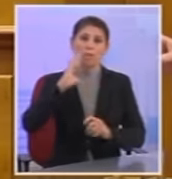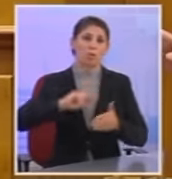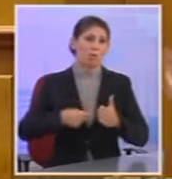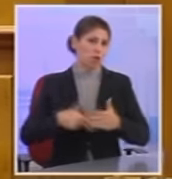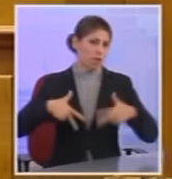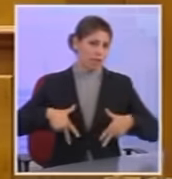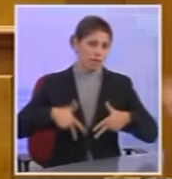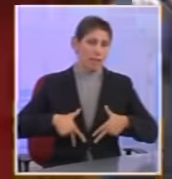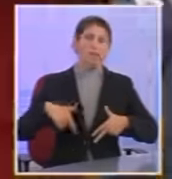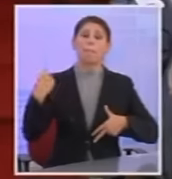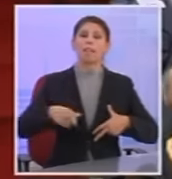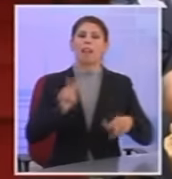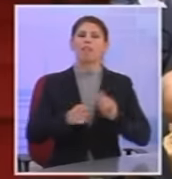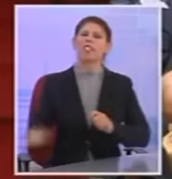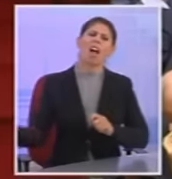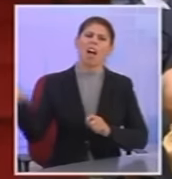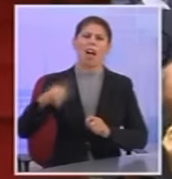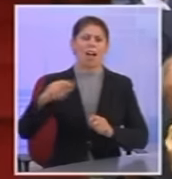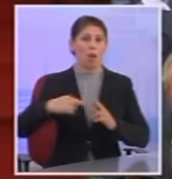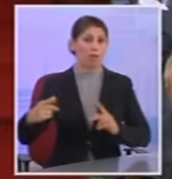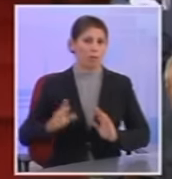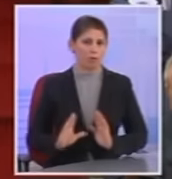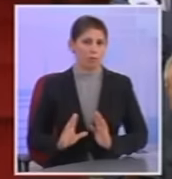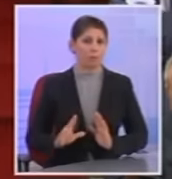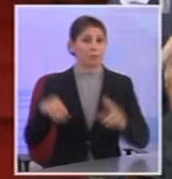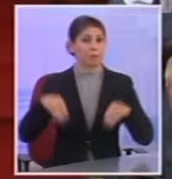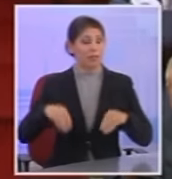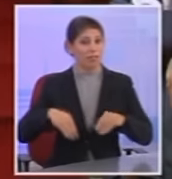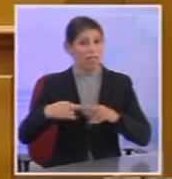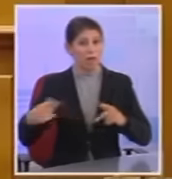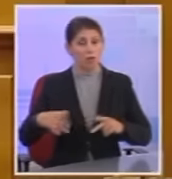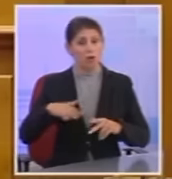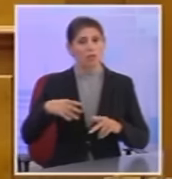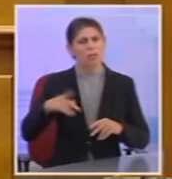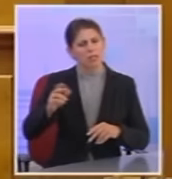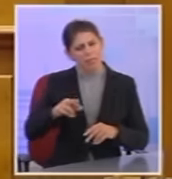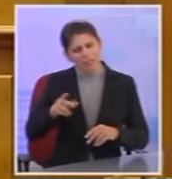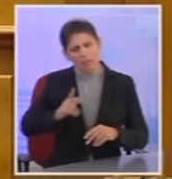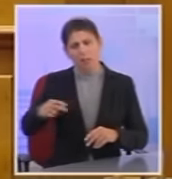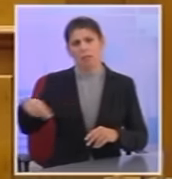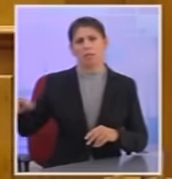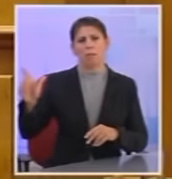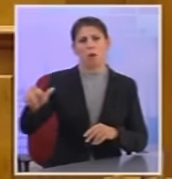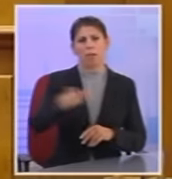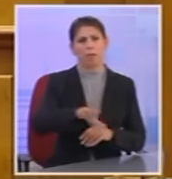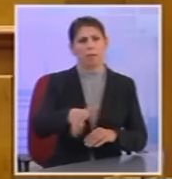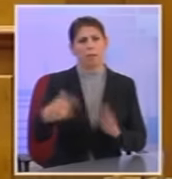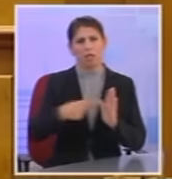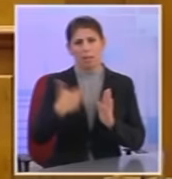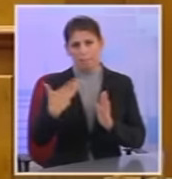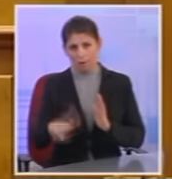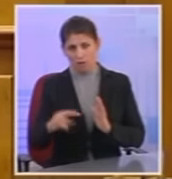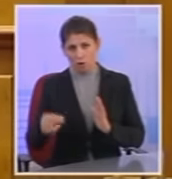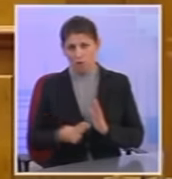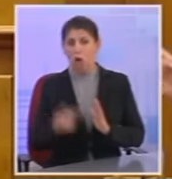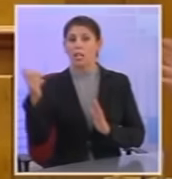κυβέρνηση, κατασκεύασε άλλο εχθρό. Βαφτίζει εχθρούς τους συμπολίτες μας που παίρνουν μισθό περίπου στα 1.500 ευρώ